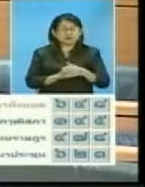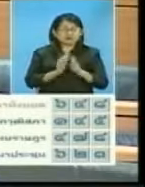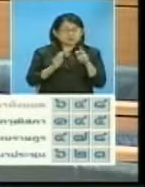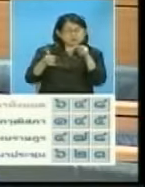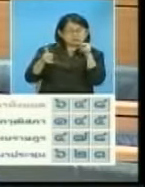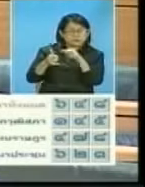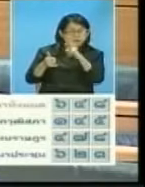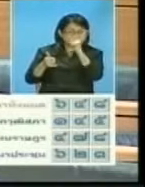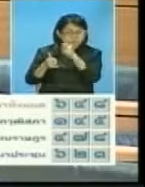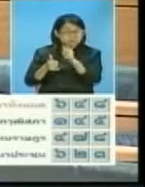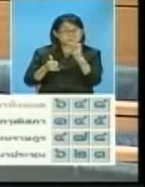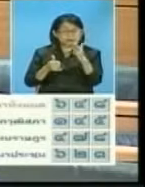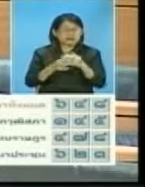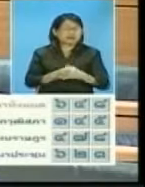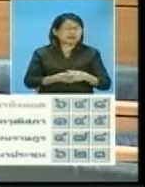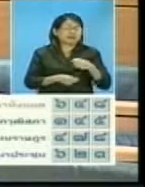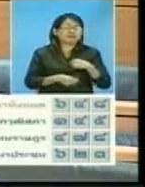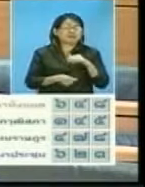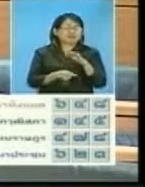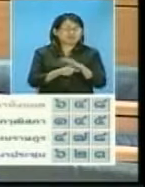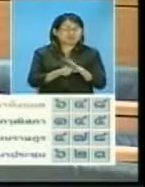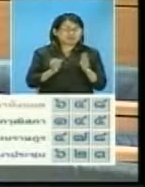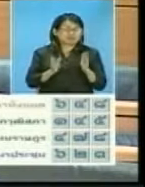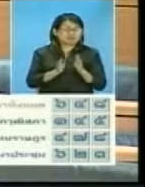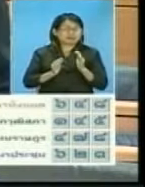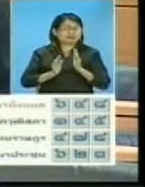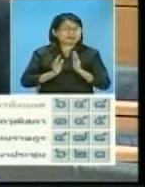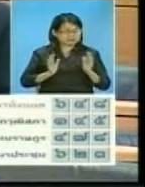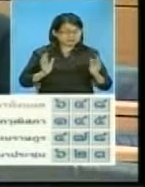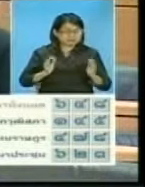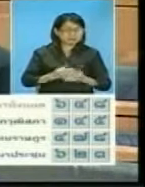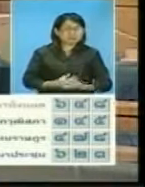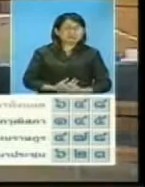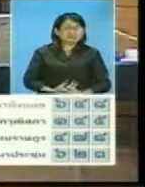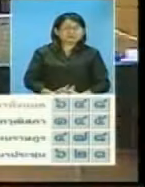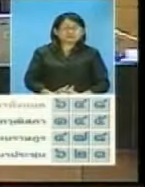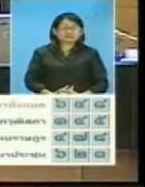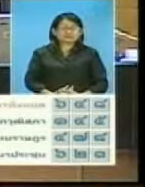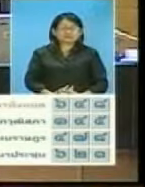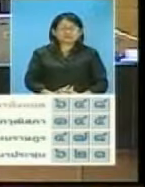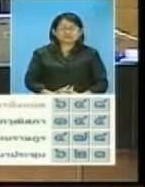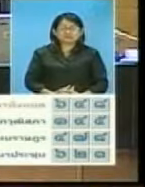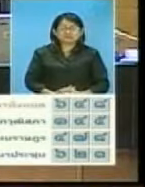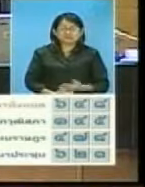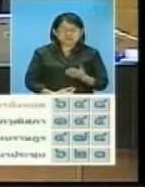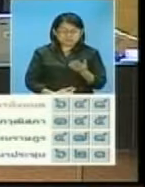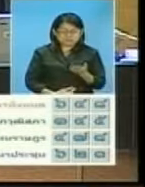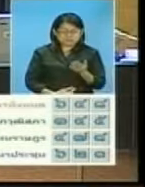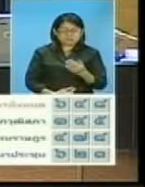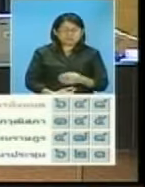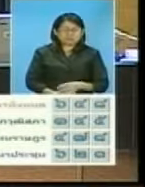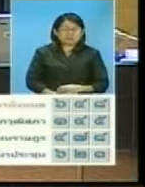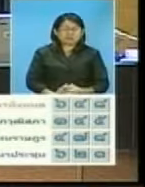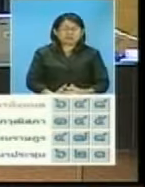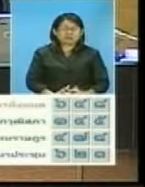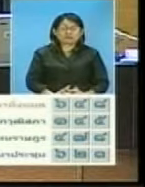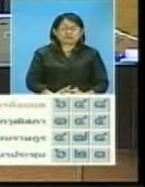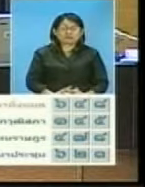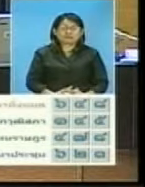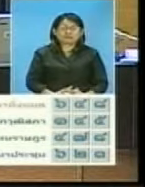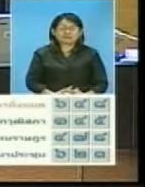ก็ถือเท่าไหร่ผมก็เลยขอใช้เวลาเพียงเท่านี้ครับขอบคุณมากครับ เชิญท่านเจริญภักดีวณิชครับ